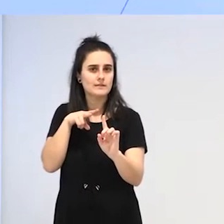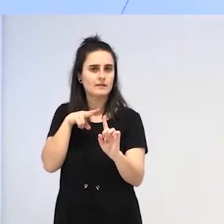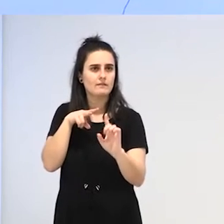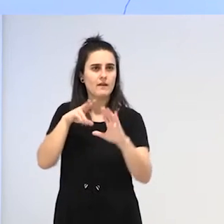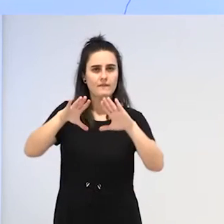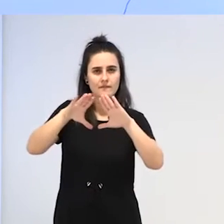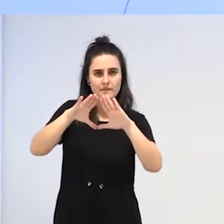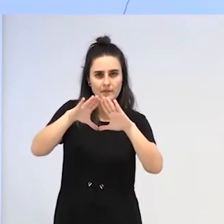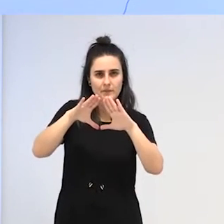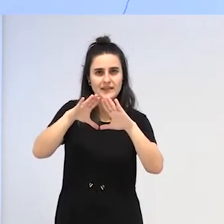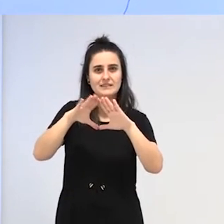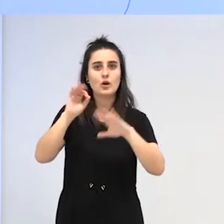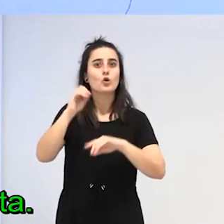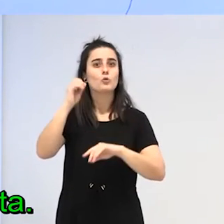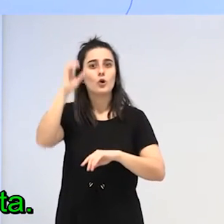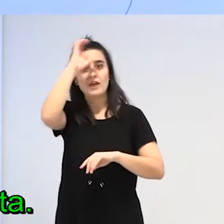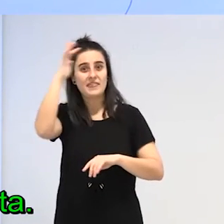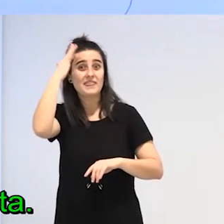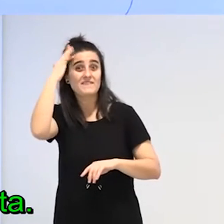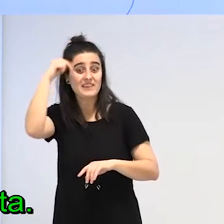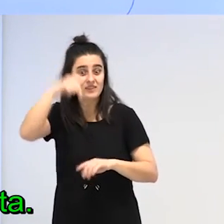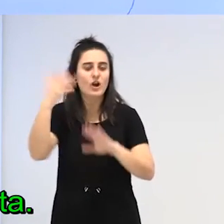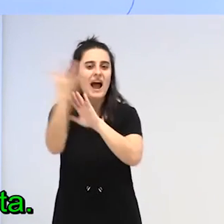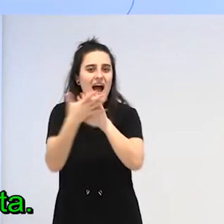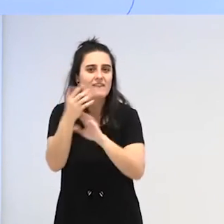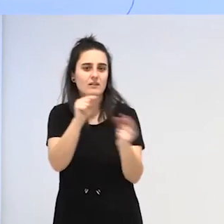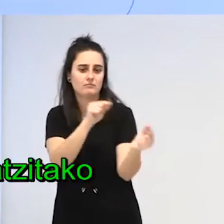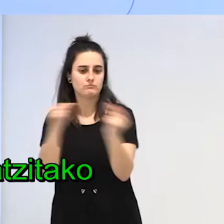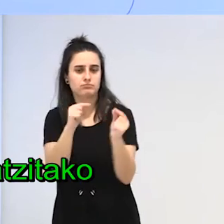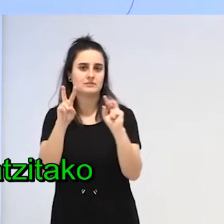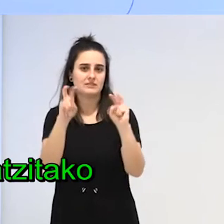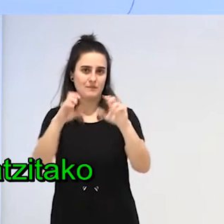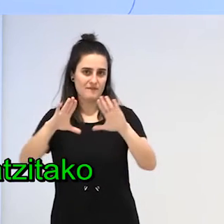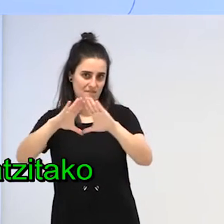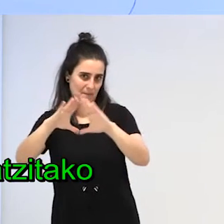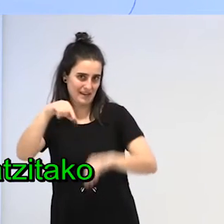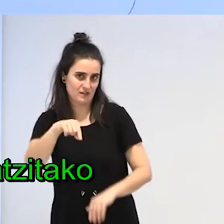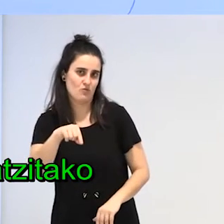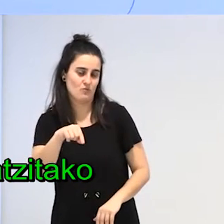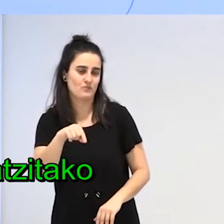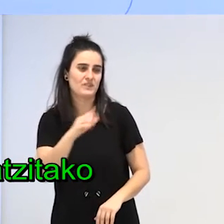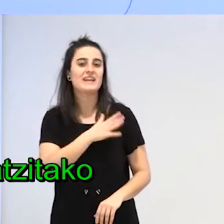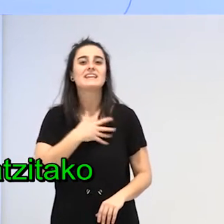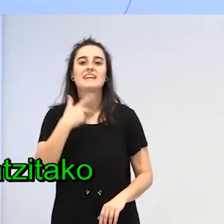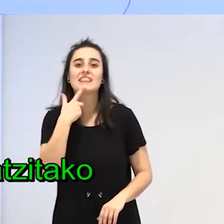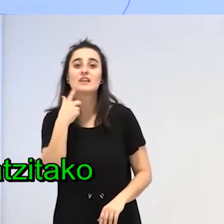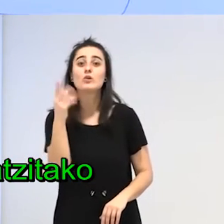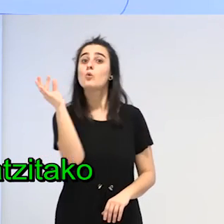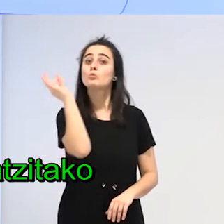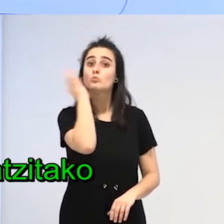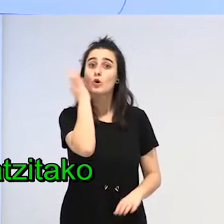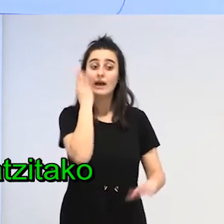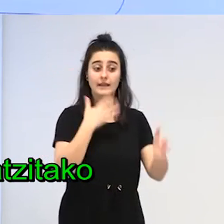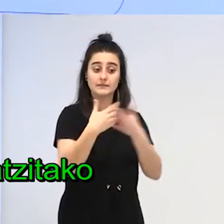buruz aritzen zen zientzia fikzioa, hori izan zientzia fikzio feminista. Ez da ezinbestez emakumeek idatzitako